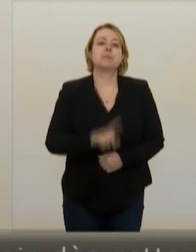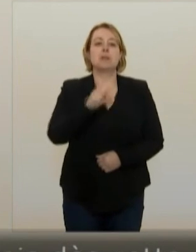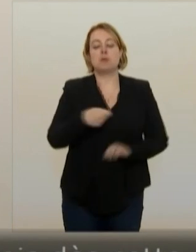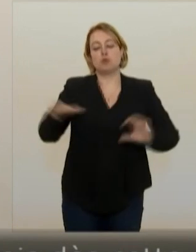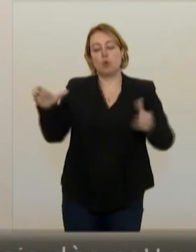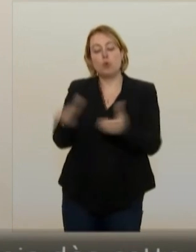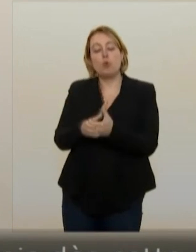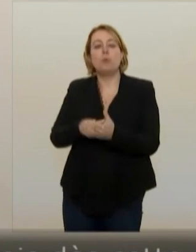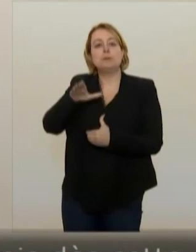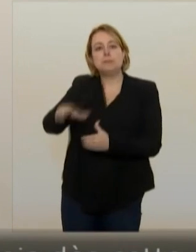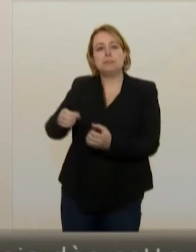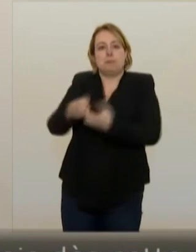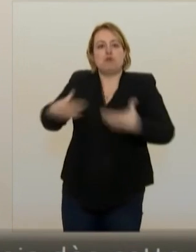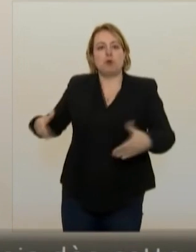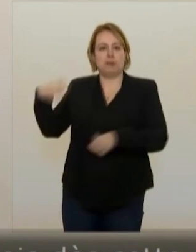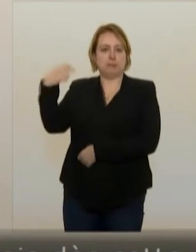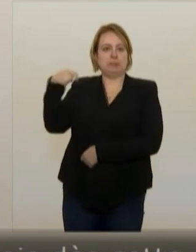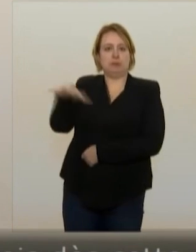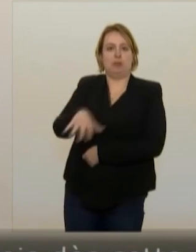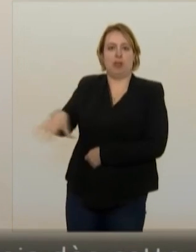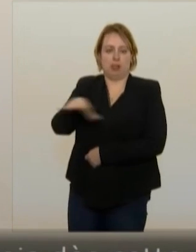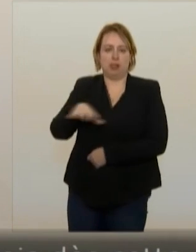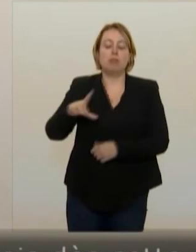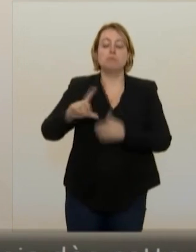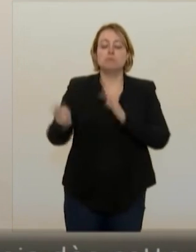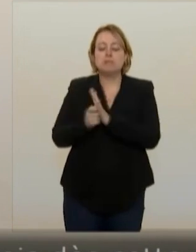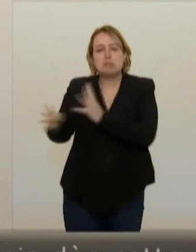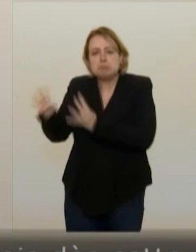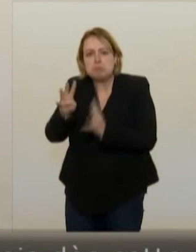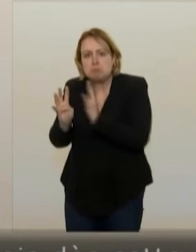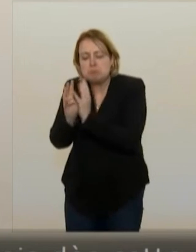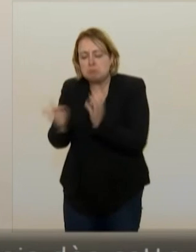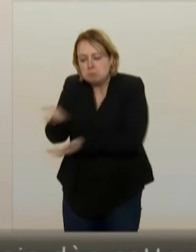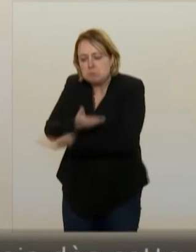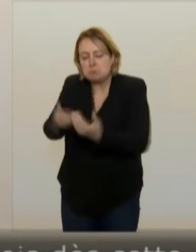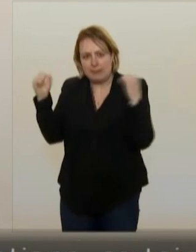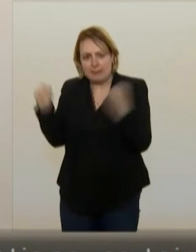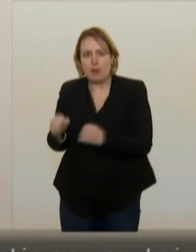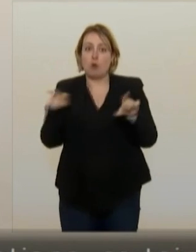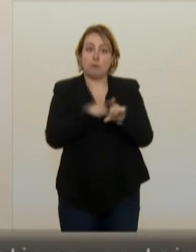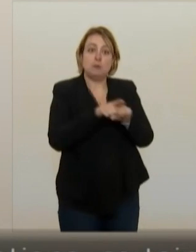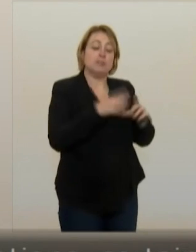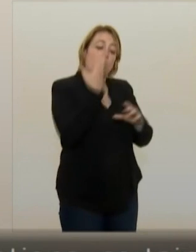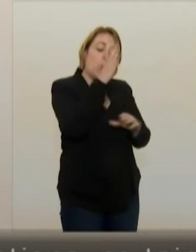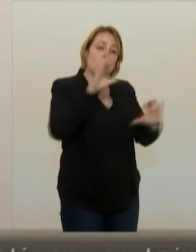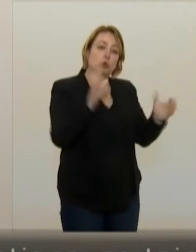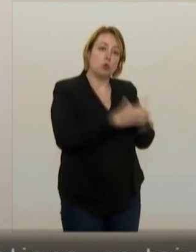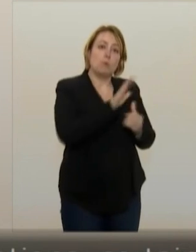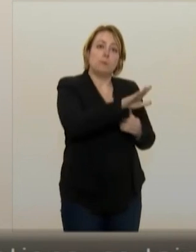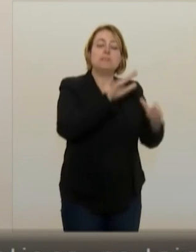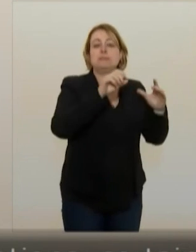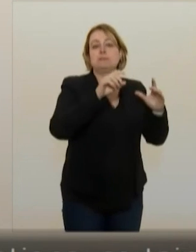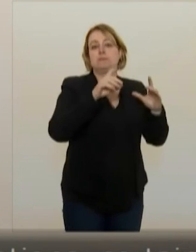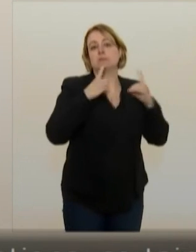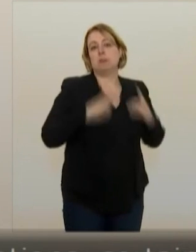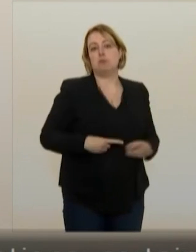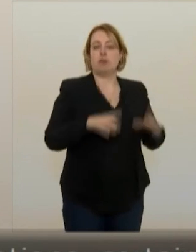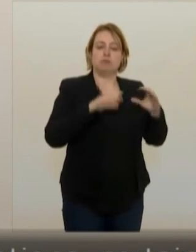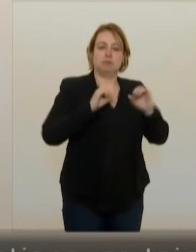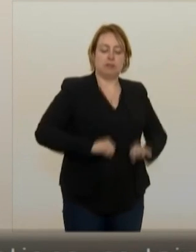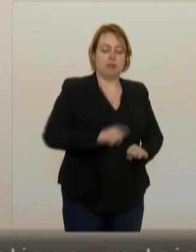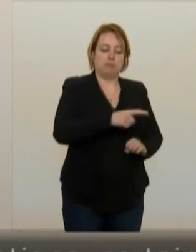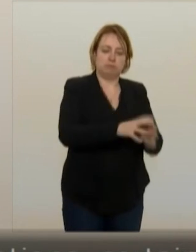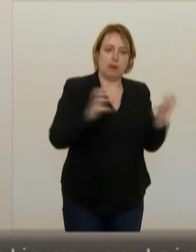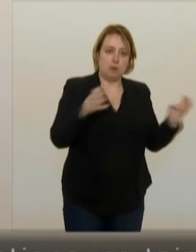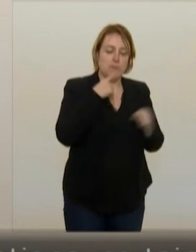lors des concertations certains groupes parlementaires je pense aux républicains ont insisté sur la nécessité